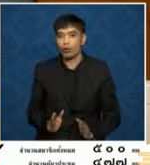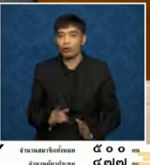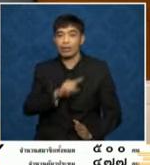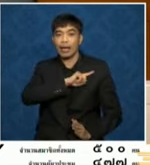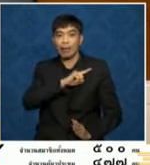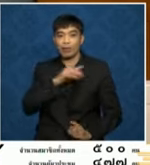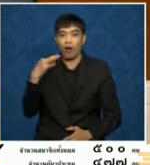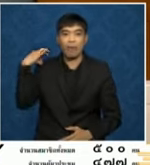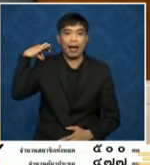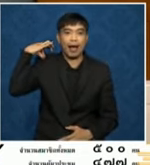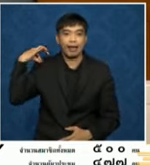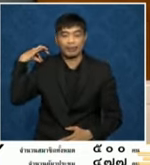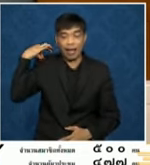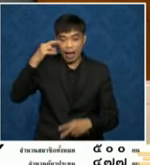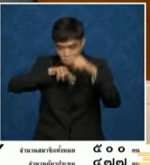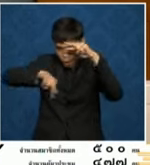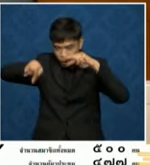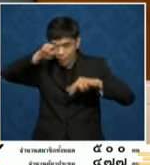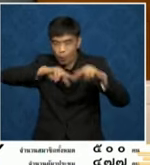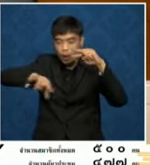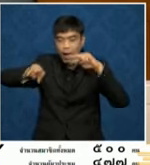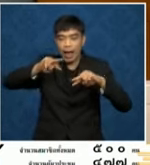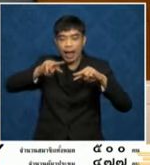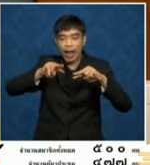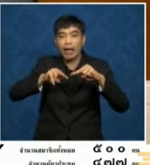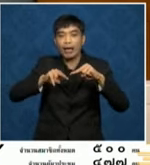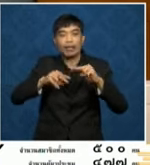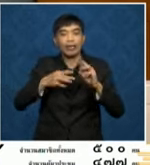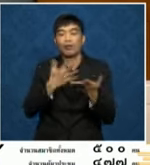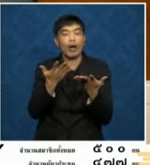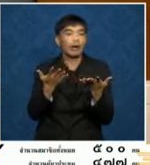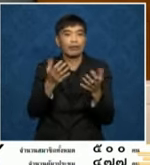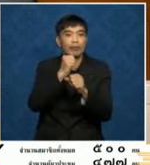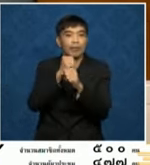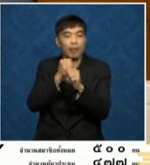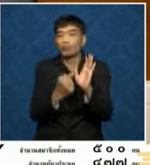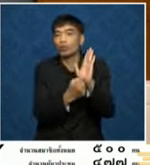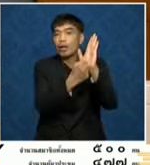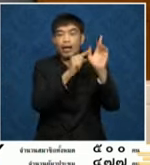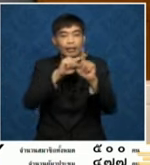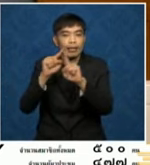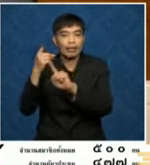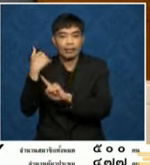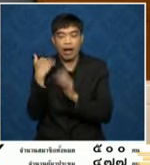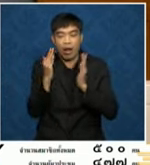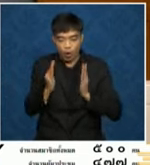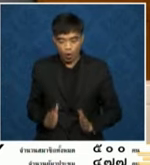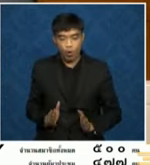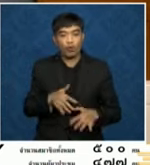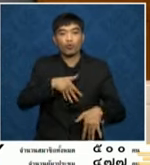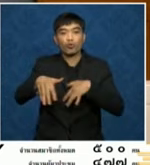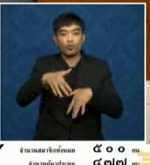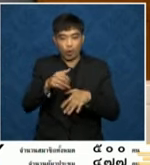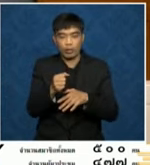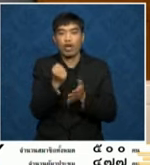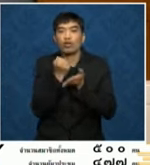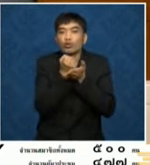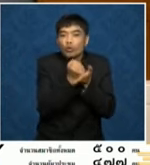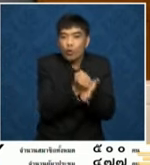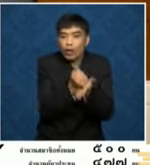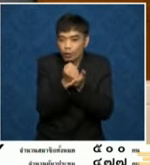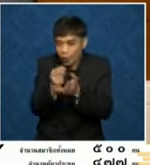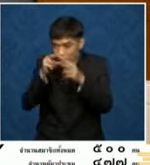านหรืออรบนะครับรวมถึงฟาร์มตัวอย่างครับและพี่น้องประชาชนที่ช่วยเหลือเจ้าหน้าที่รัฐในพื้นที่